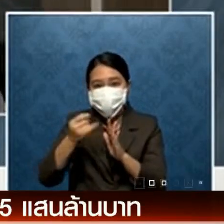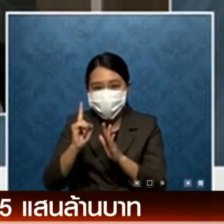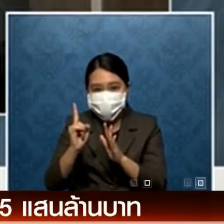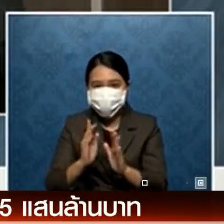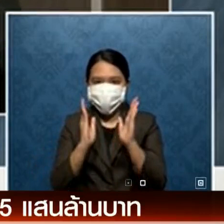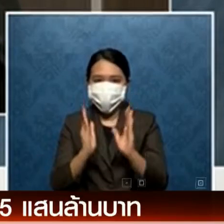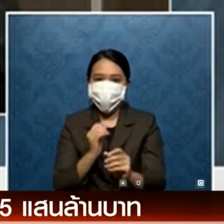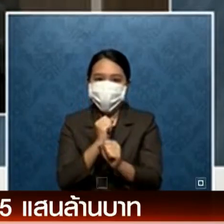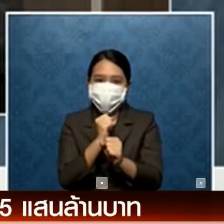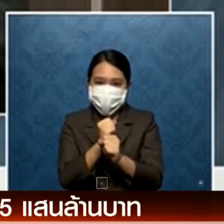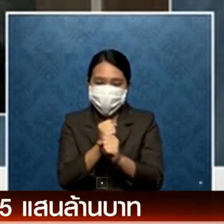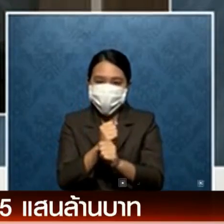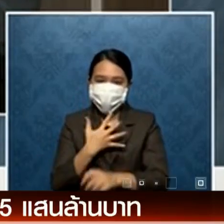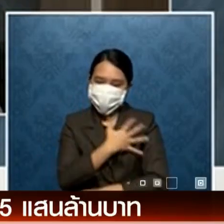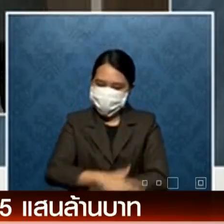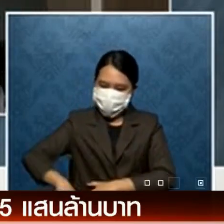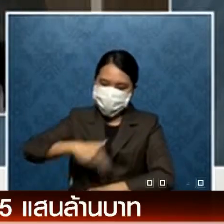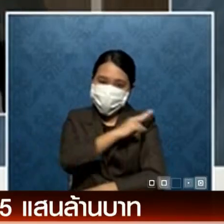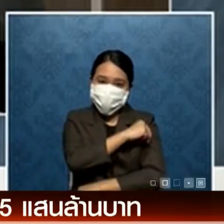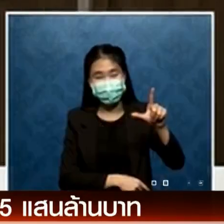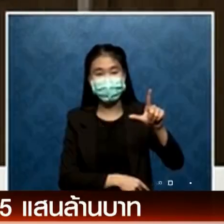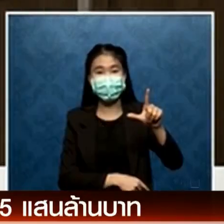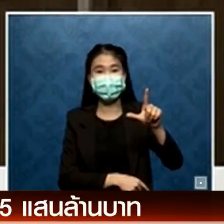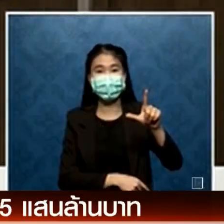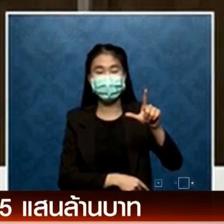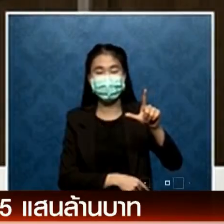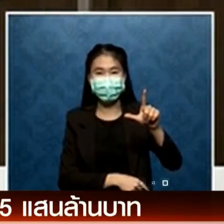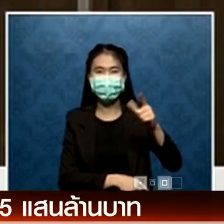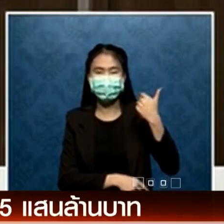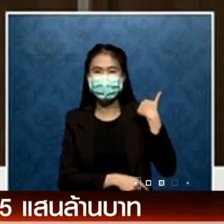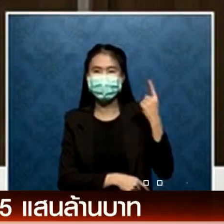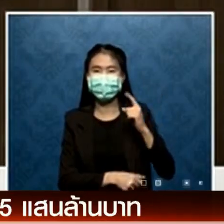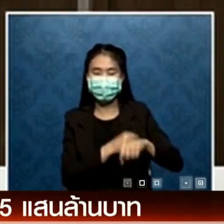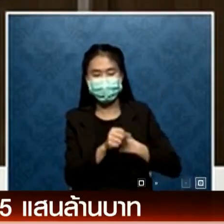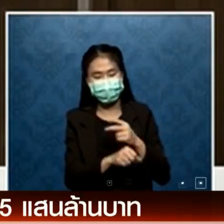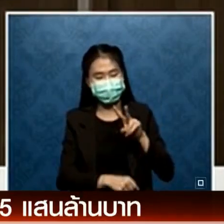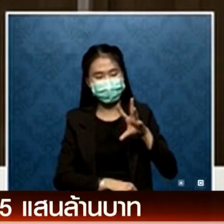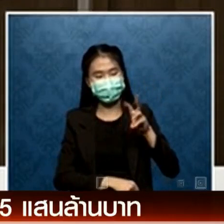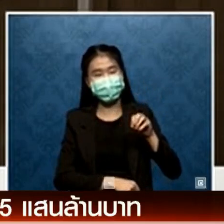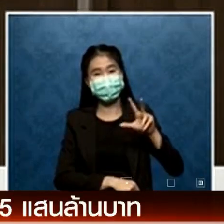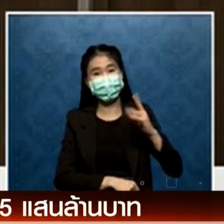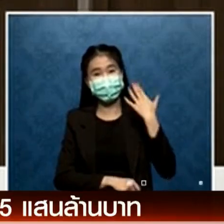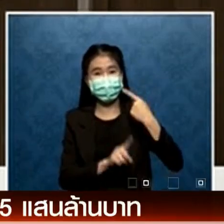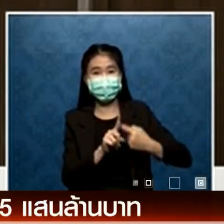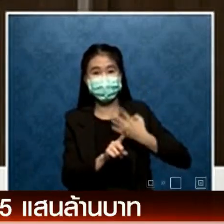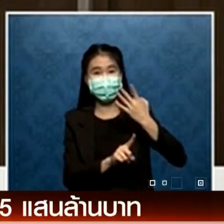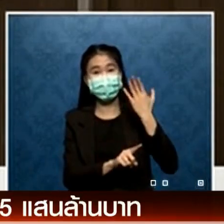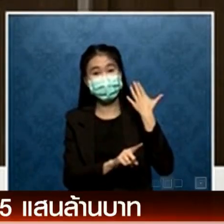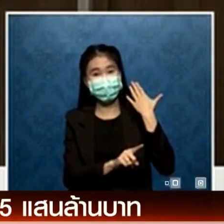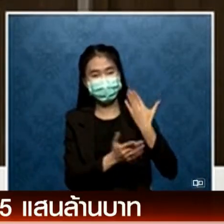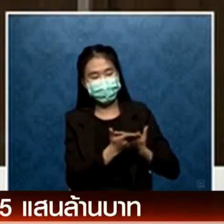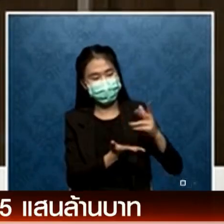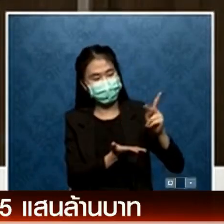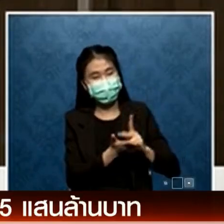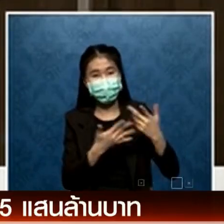สรุปย้ำถึงการบริหารจัดการปัญหาโควิด-19ของรัฐบาลที่ล้มเหลวโดยเฉพาะการจัดการวัคซีนที่ไร้ความสามารถ